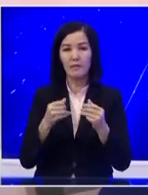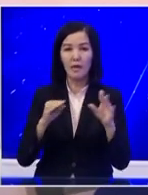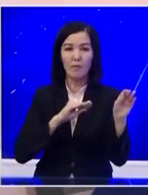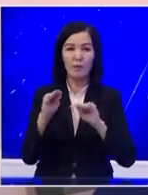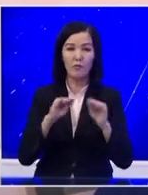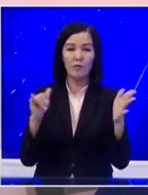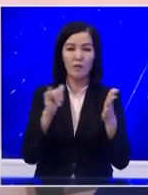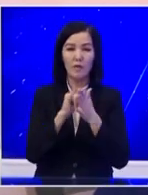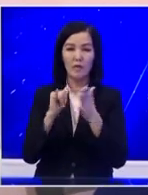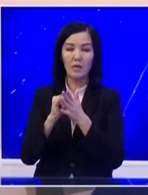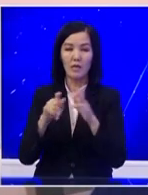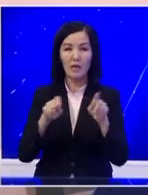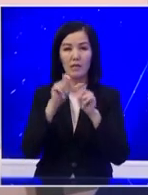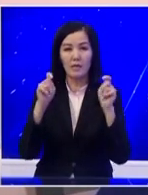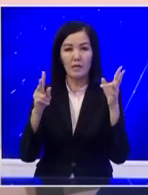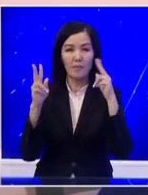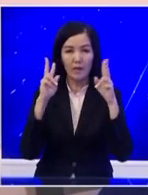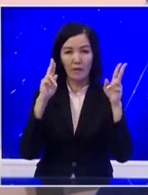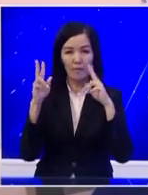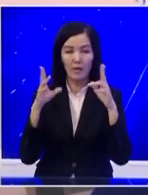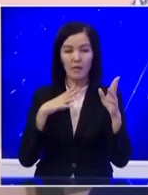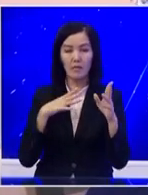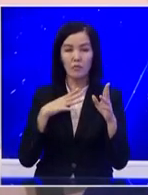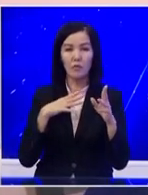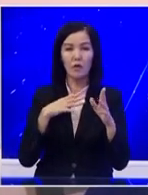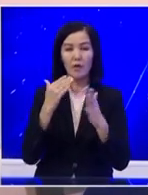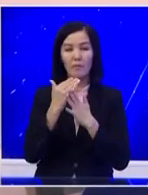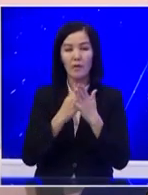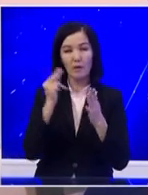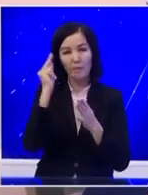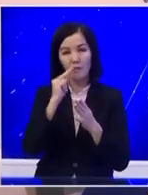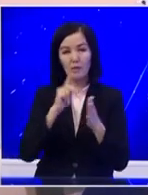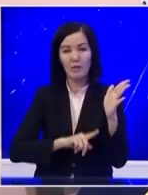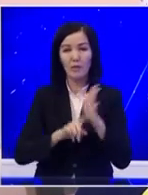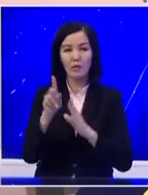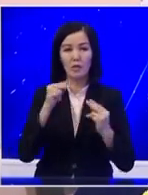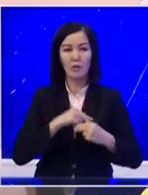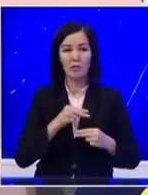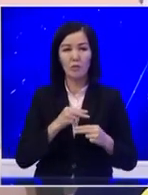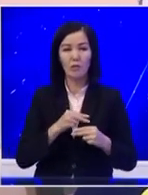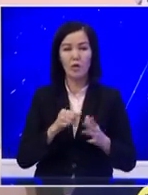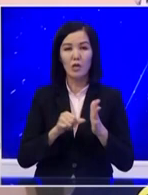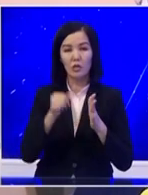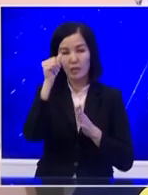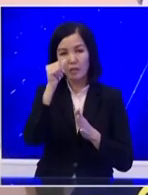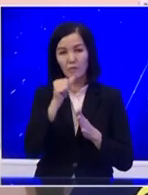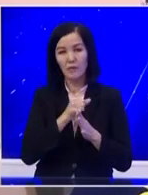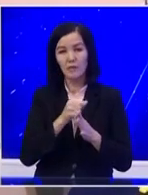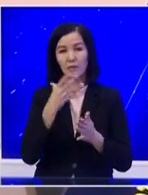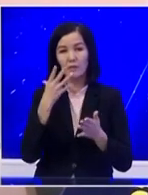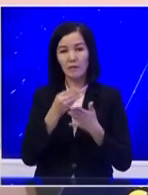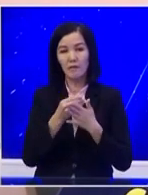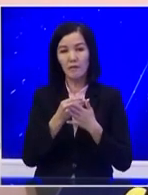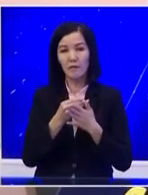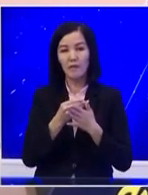необходимые инструменты и открыла парикмахерскую. Программа помогла мне обучиться и начать работать. За эти полгода я уже зарекомендовала себя,